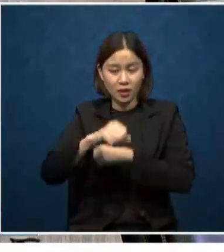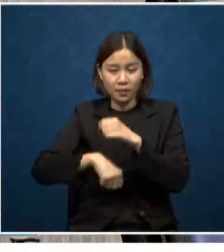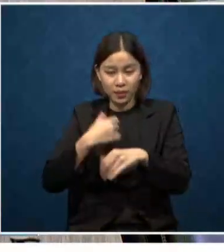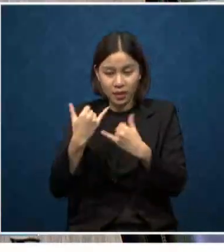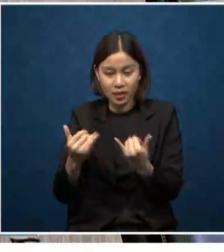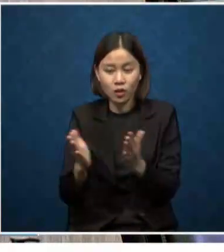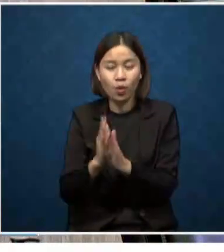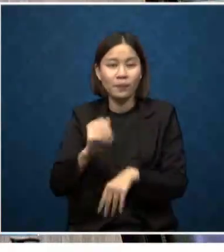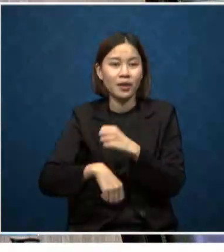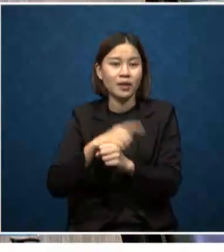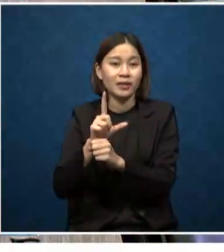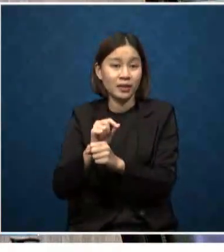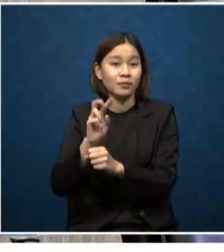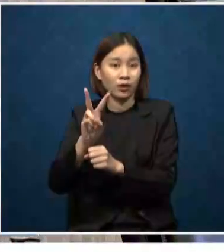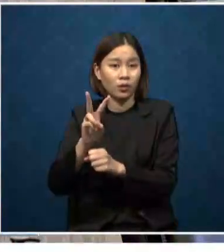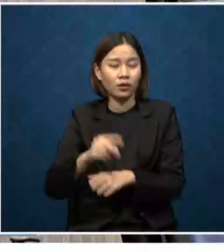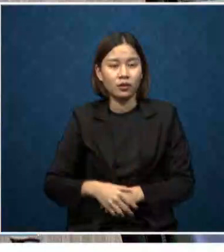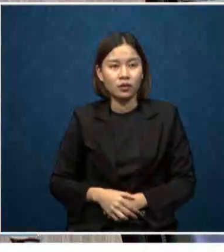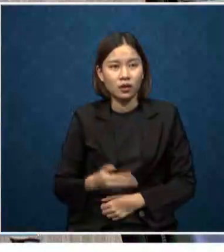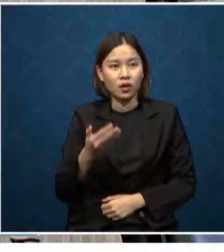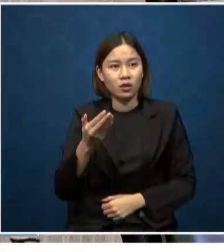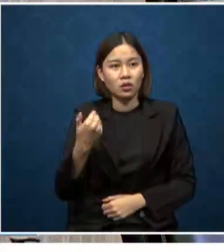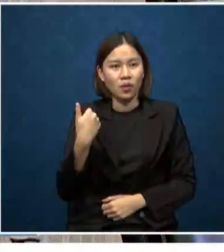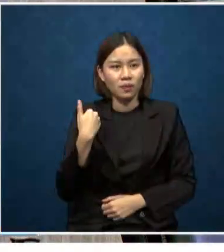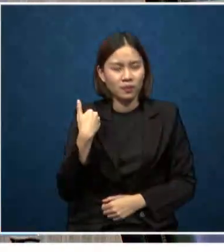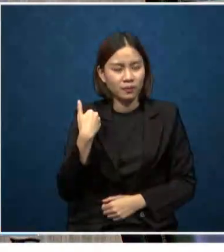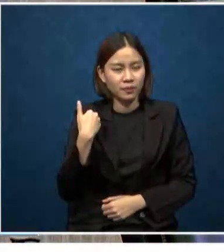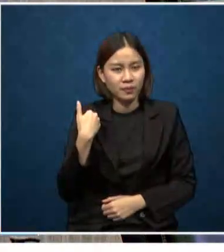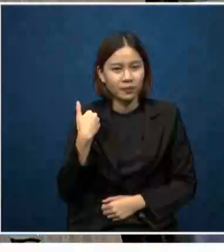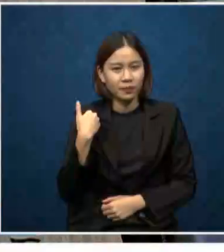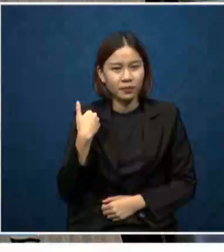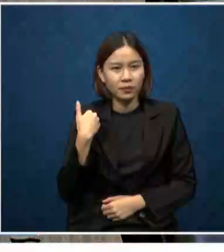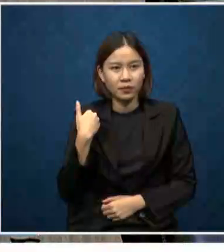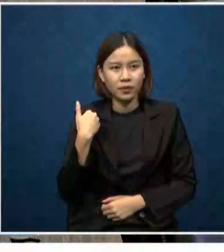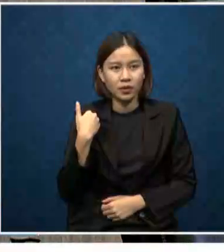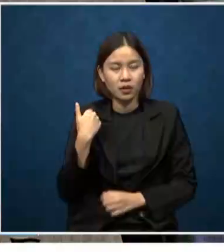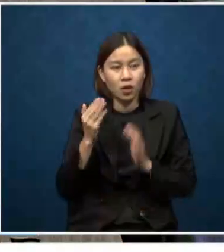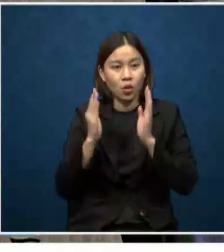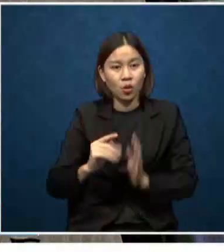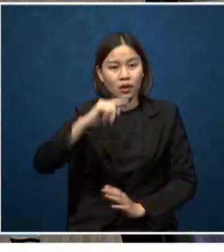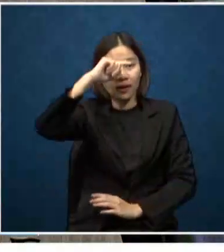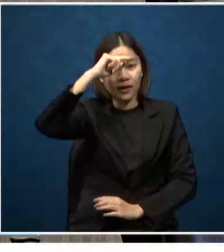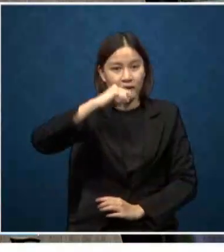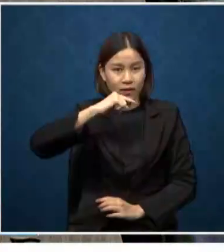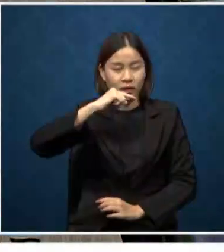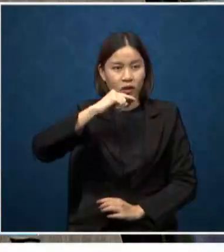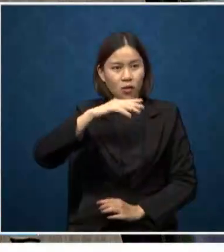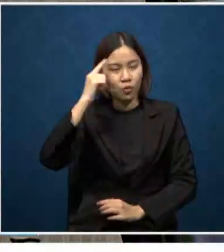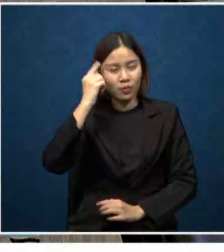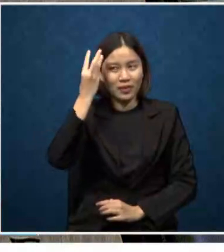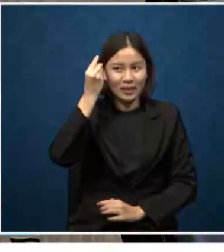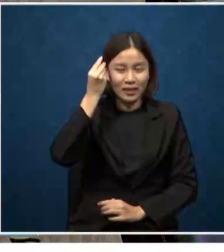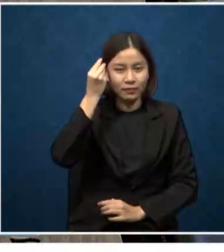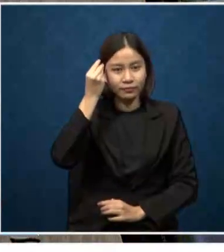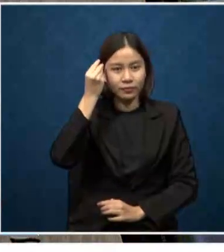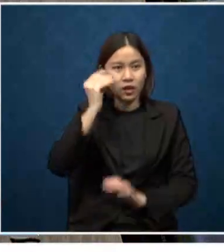ที่22ท่านใช้ aมา taxของคนไทยเนี่ยผมคำนวณเล่นๆก็